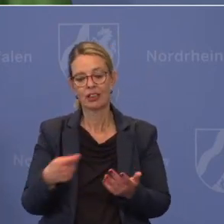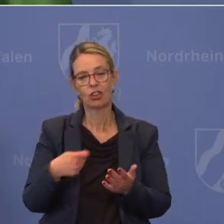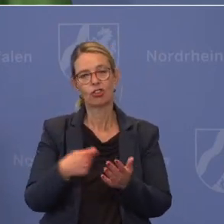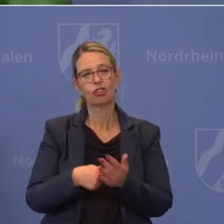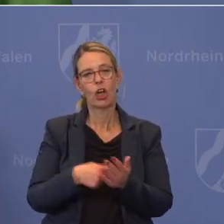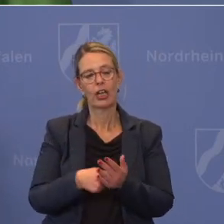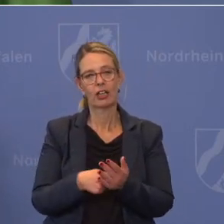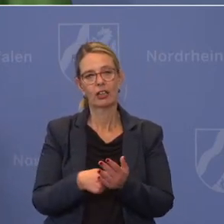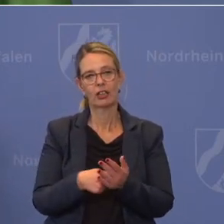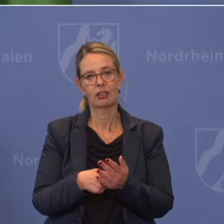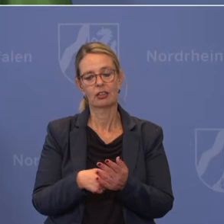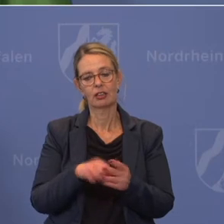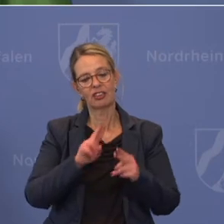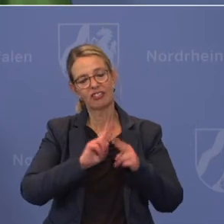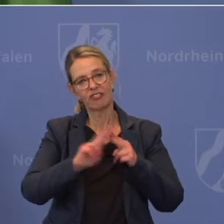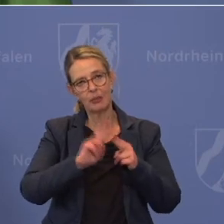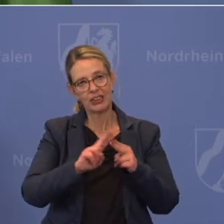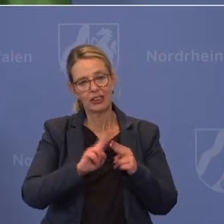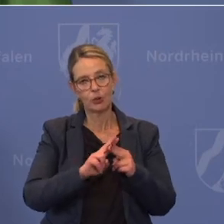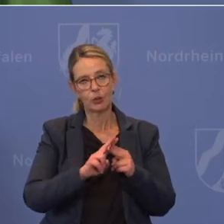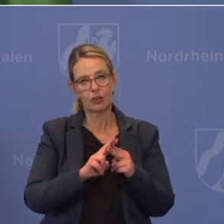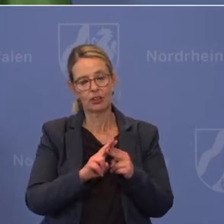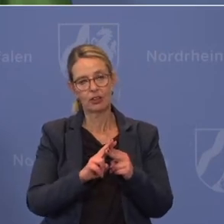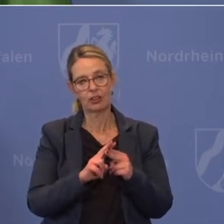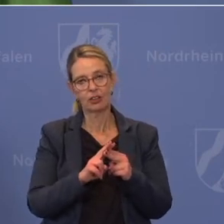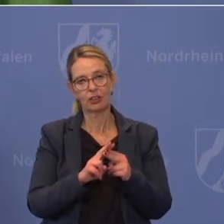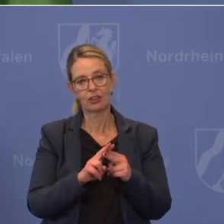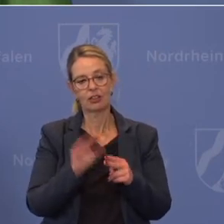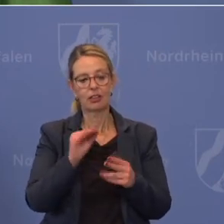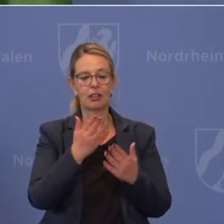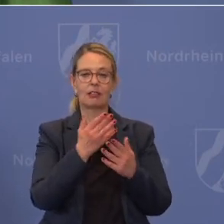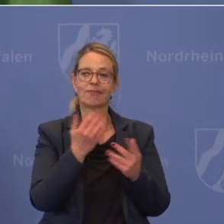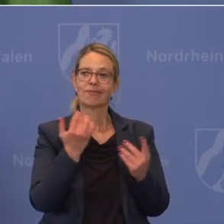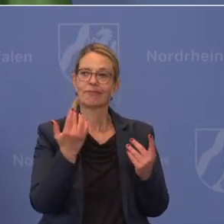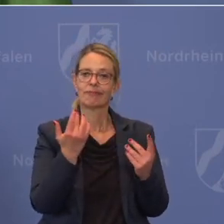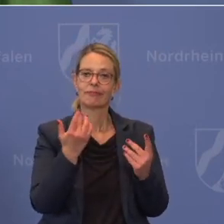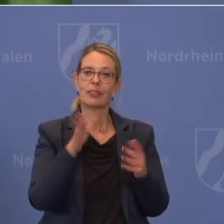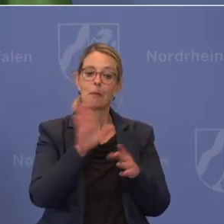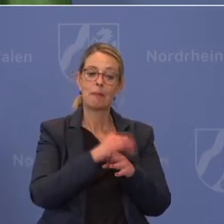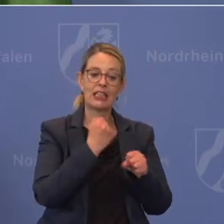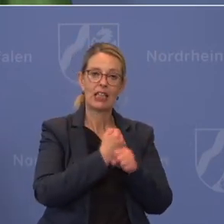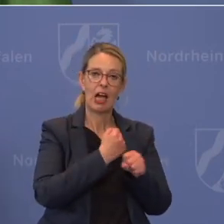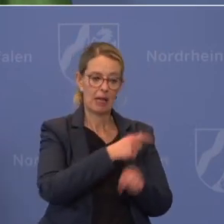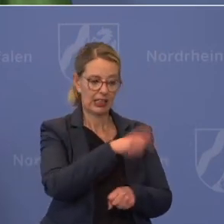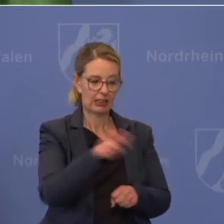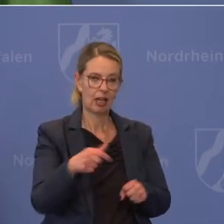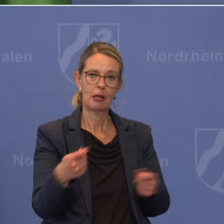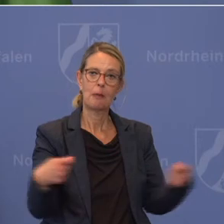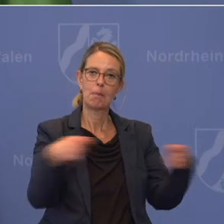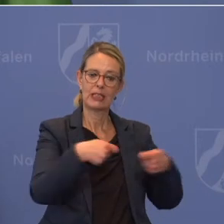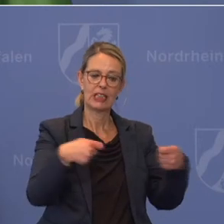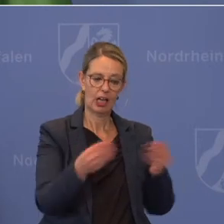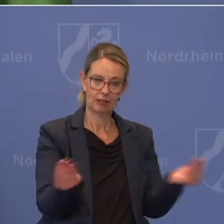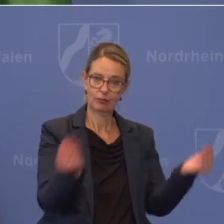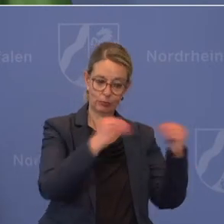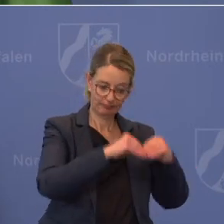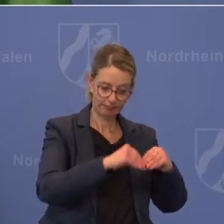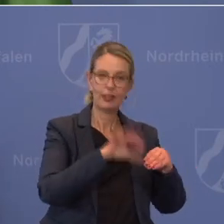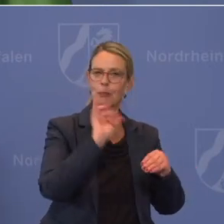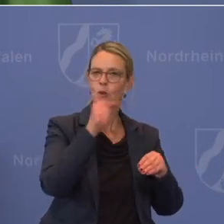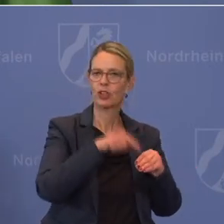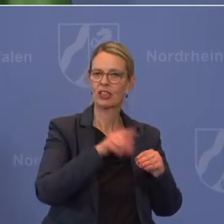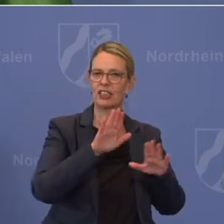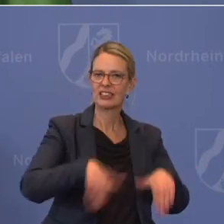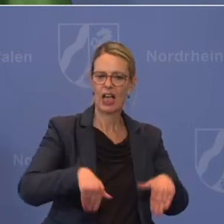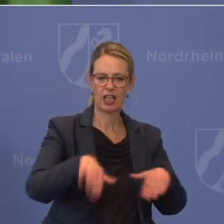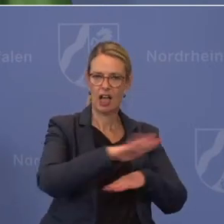steuerliche Verbesserung der Bildung von Mitarbeiterbeteiligung gerade in Start-ups anbetrifft. Das